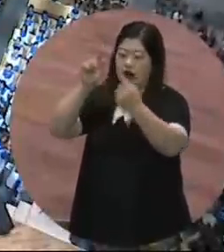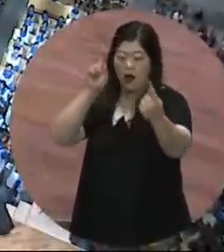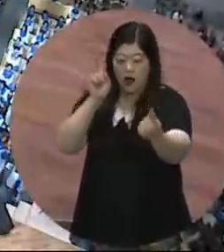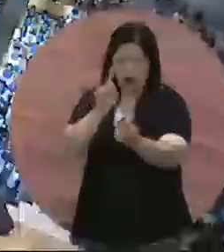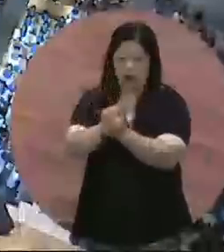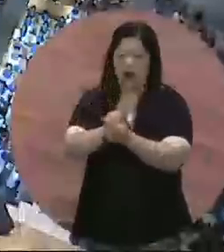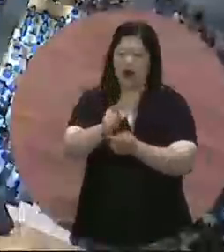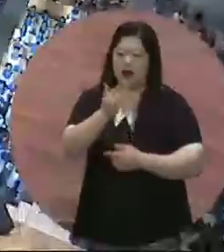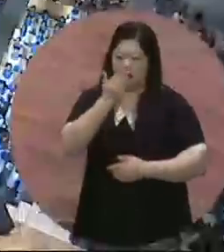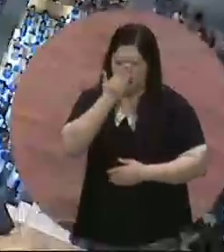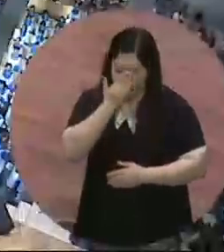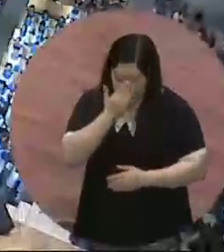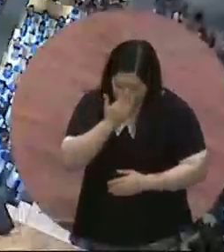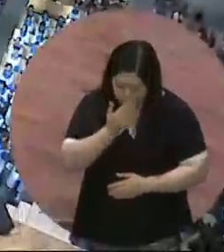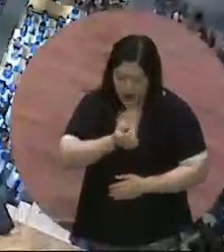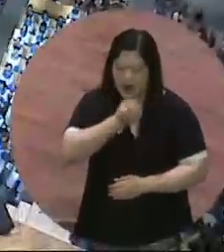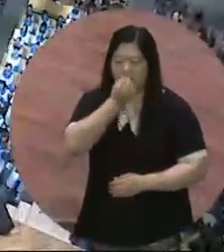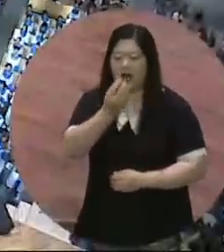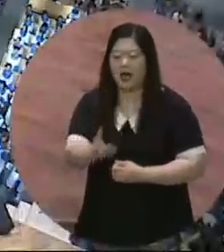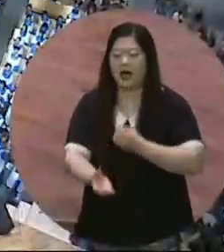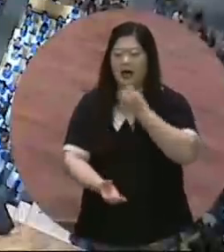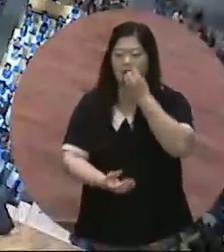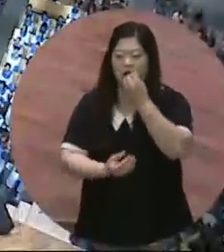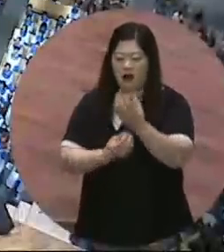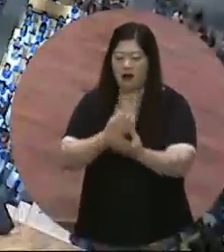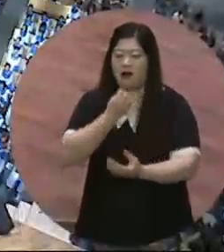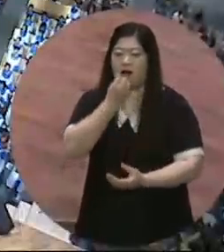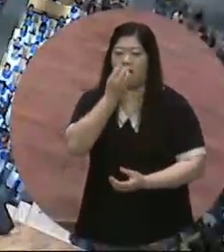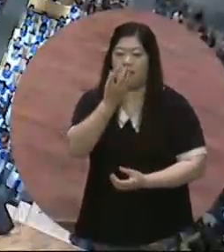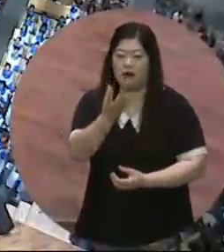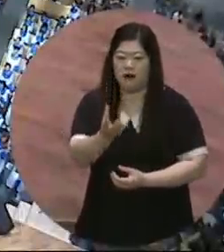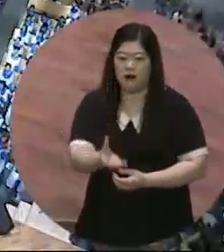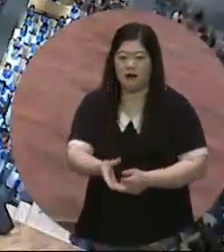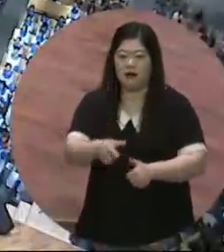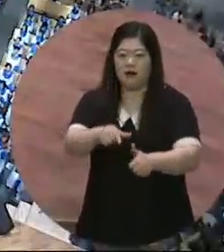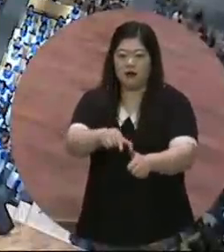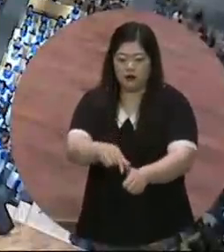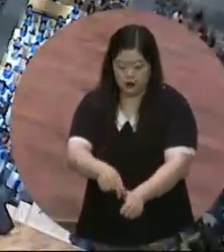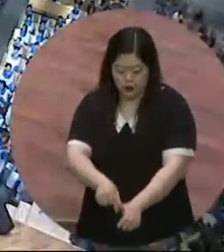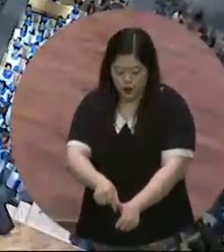주께 나와 겸손하게 하리라.